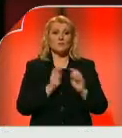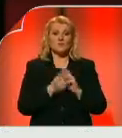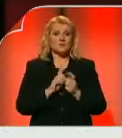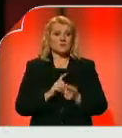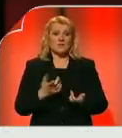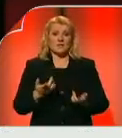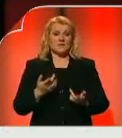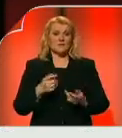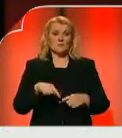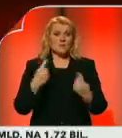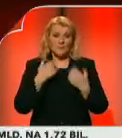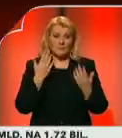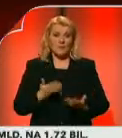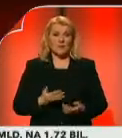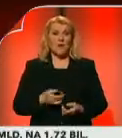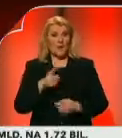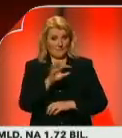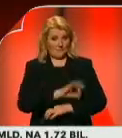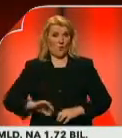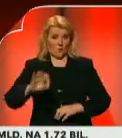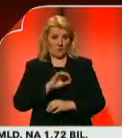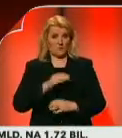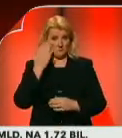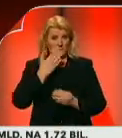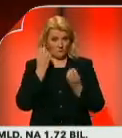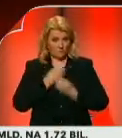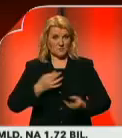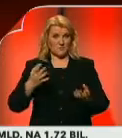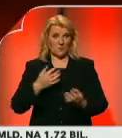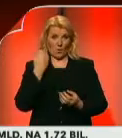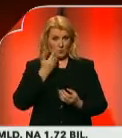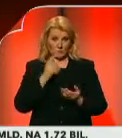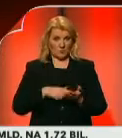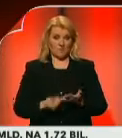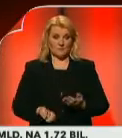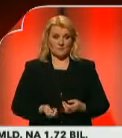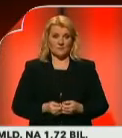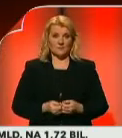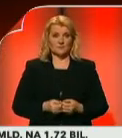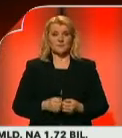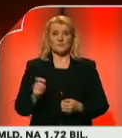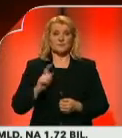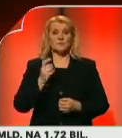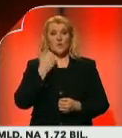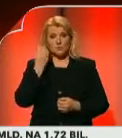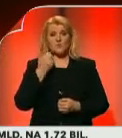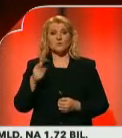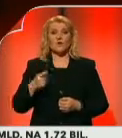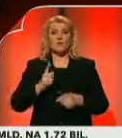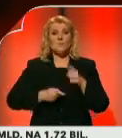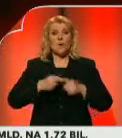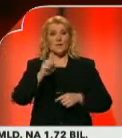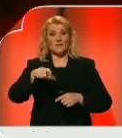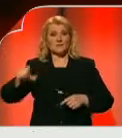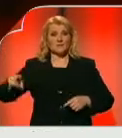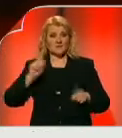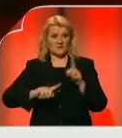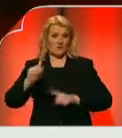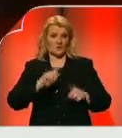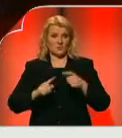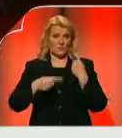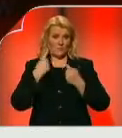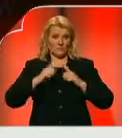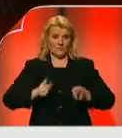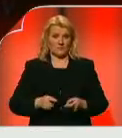a není blamáží. Myslím si, že blamáží je to, jakým způsobem se k tomu stavějí jednotliví politici, kteří tenkrát ten